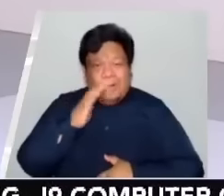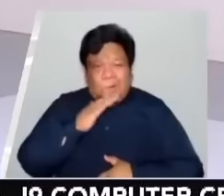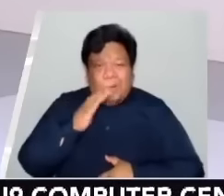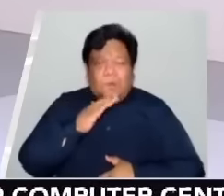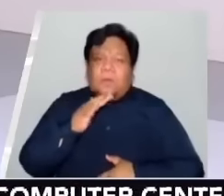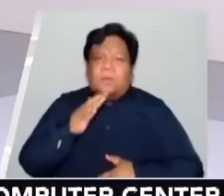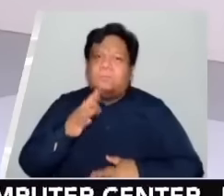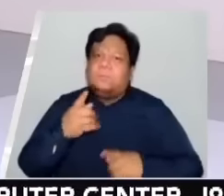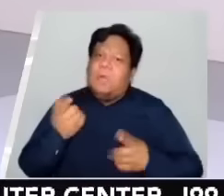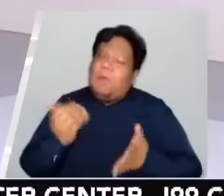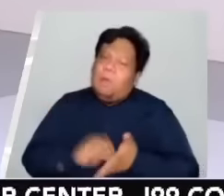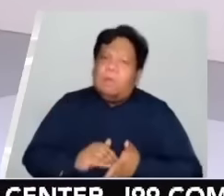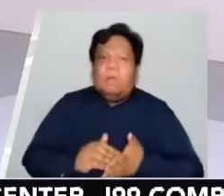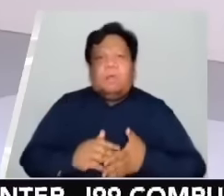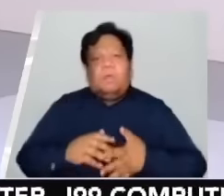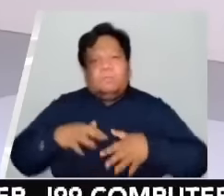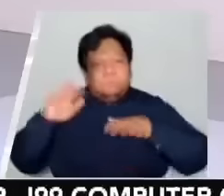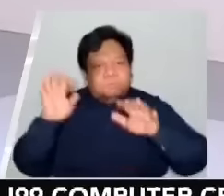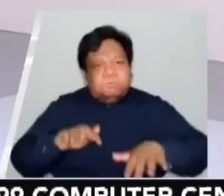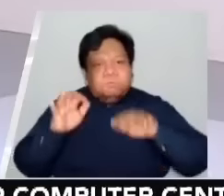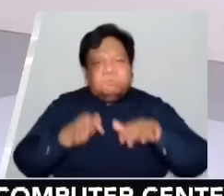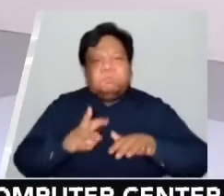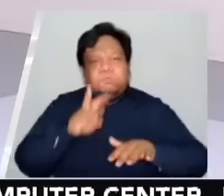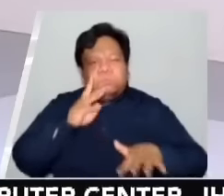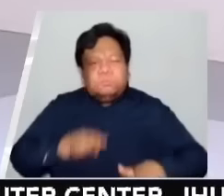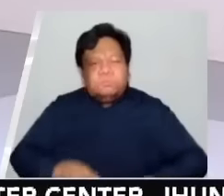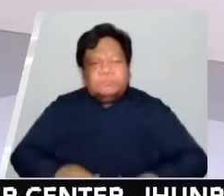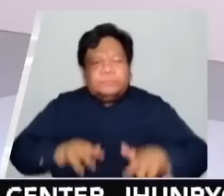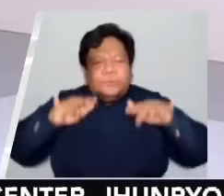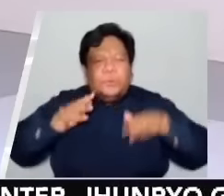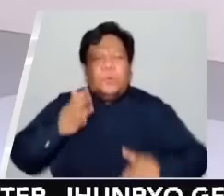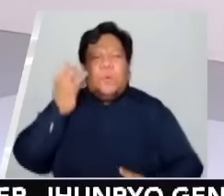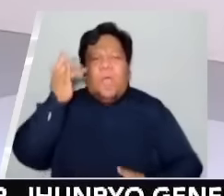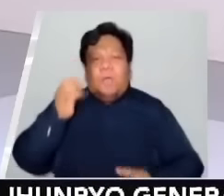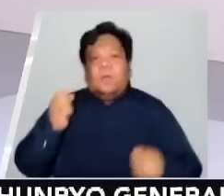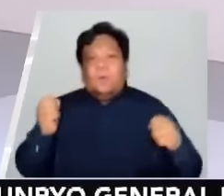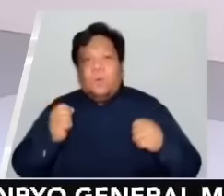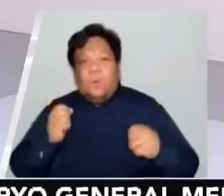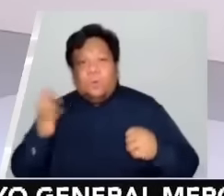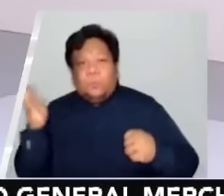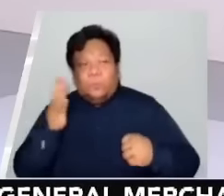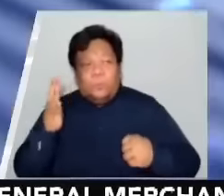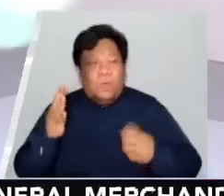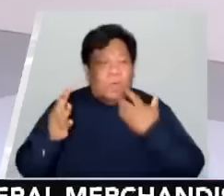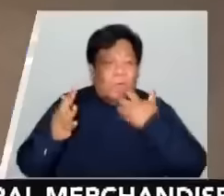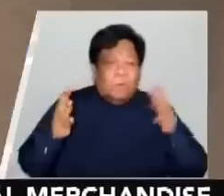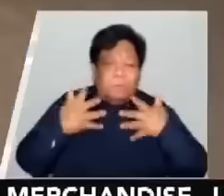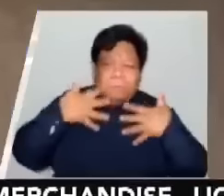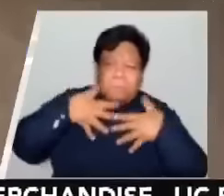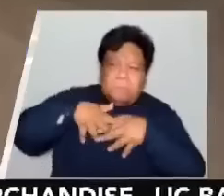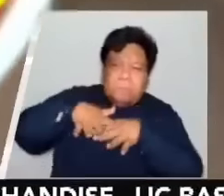dinan ng pagbaha at paguho ng lupa sa ilang lugar ng bansa may report si Mar